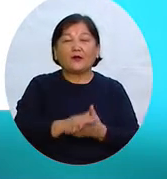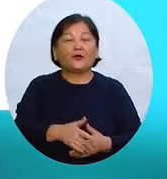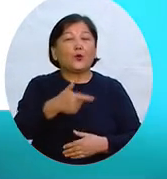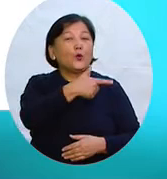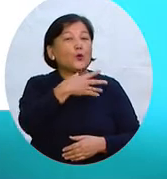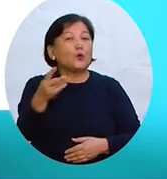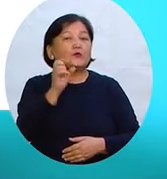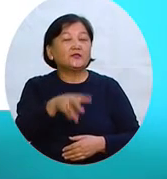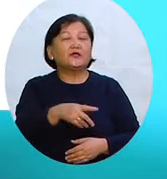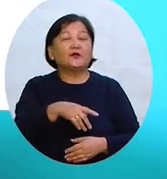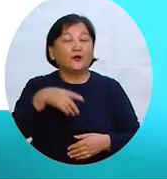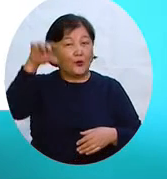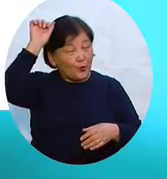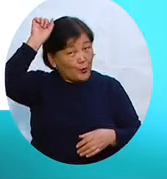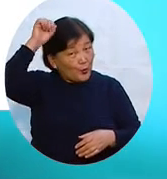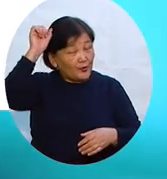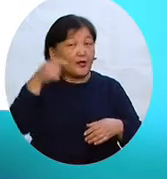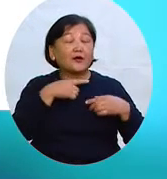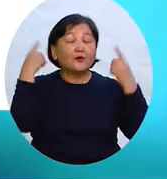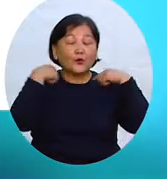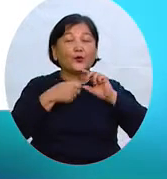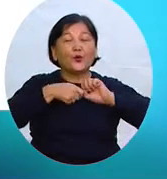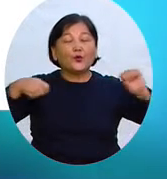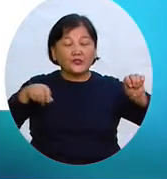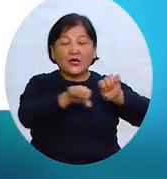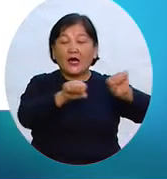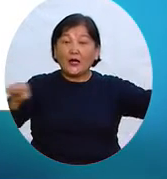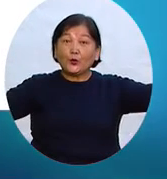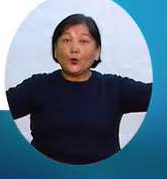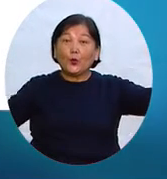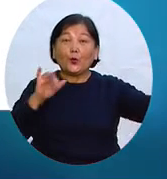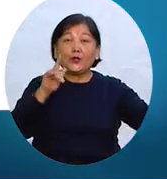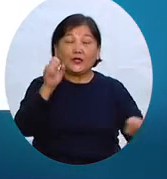зил унаг ууж адуу тогтоох газар. За, шүлгэн дээр